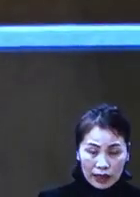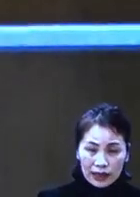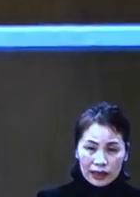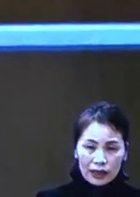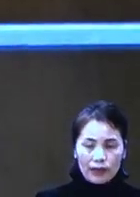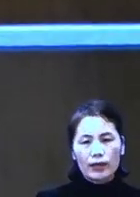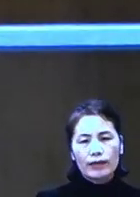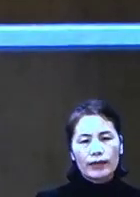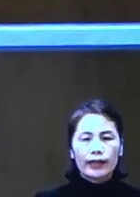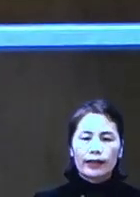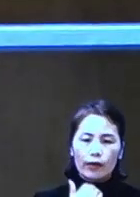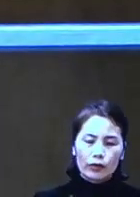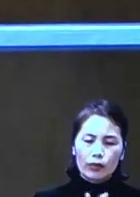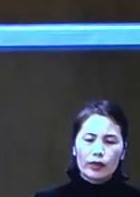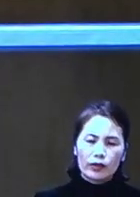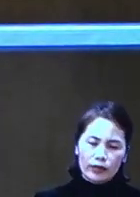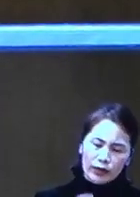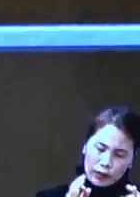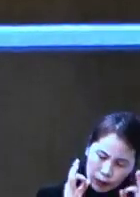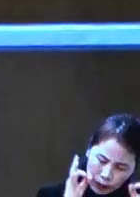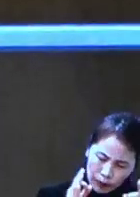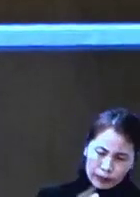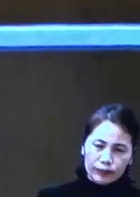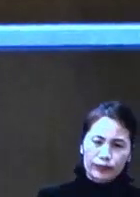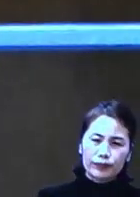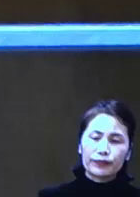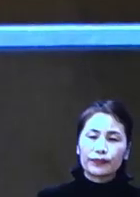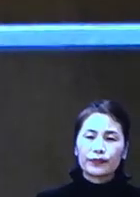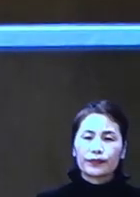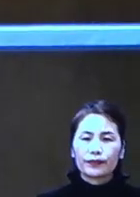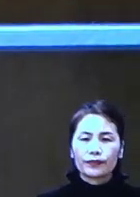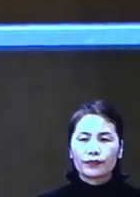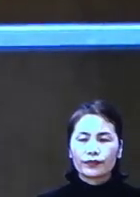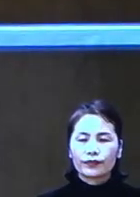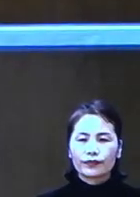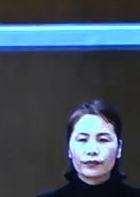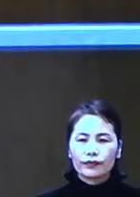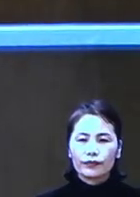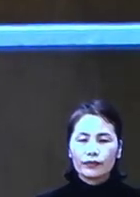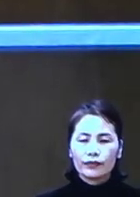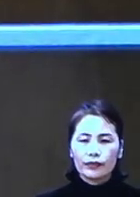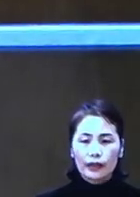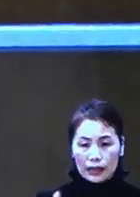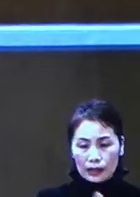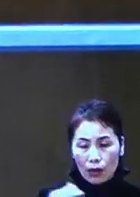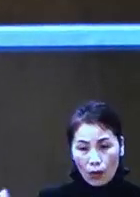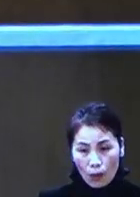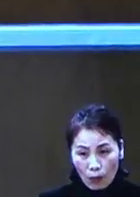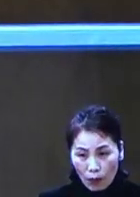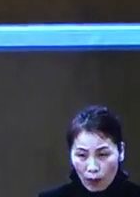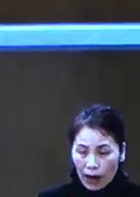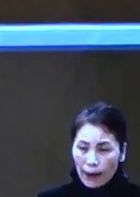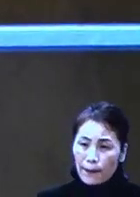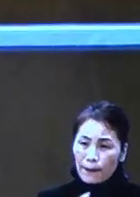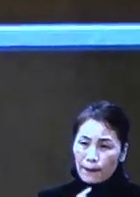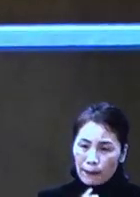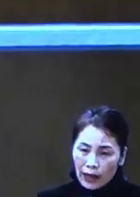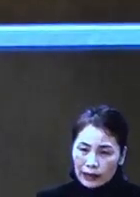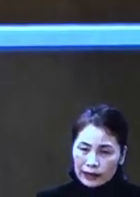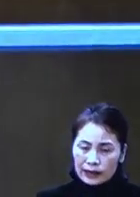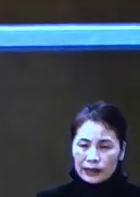바랍니다. 헐뜯게만 현안이 된 복살가가 아닌 성과로 증명하길 원했던 경제부총리